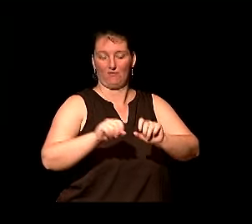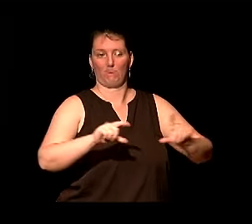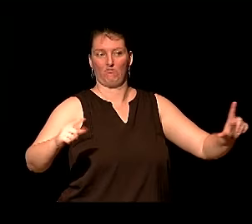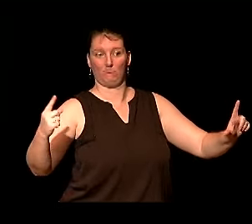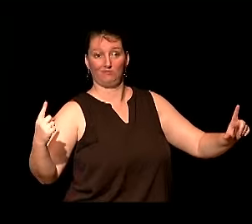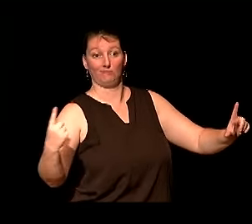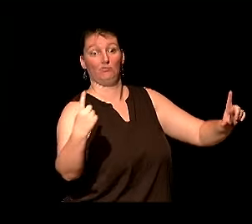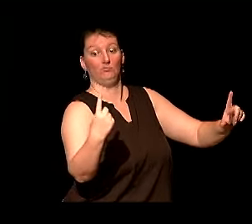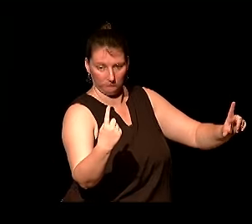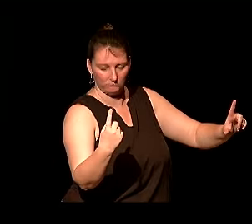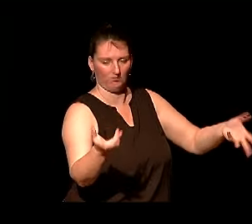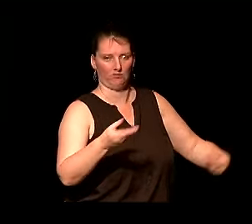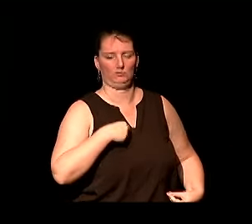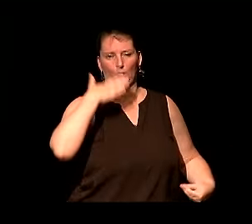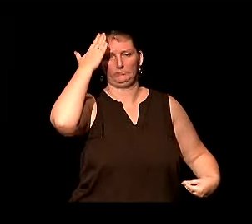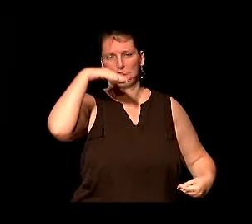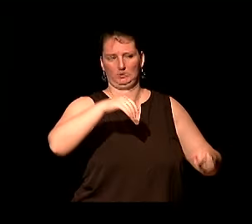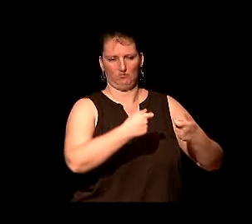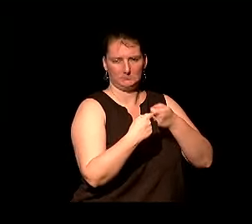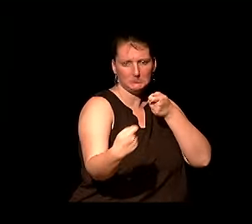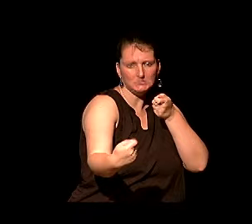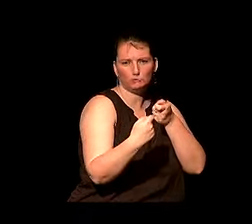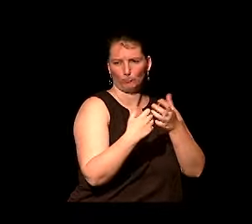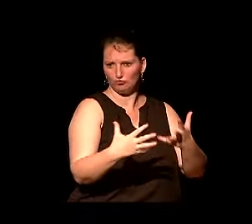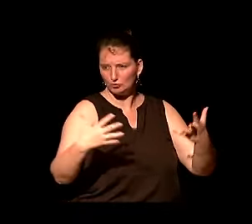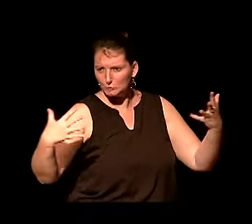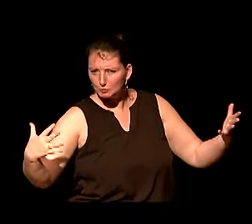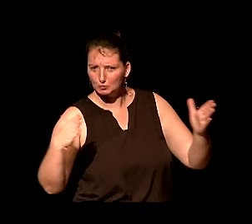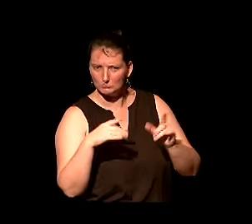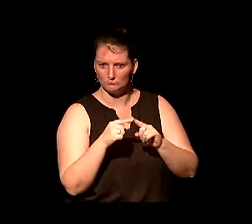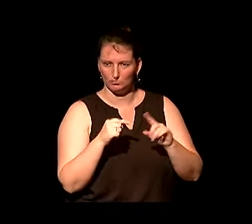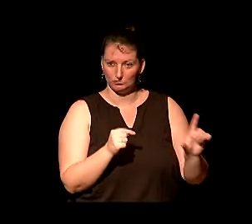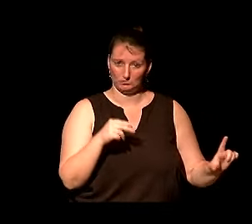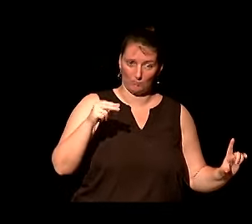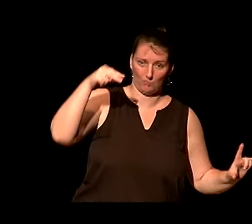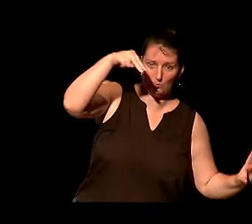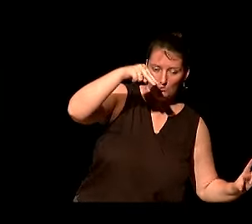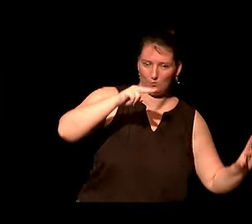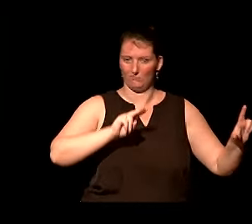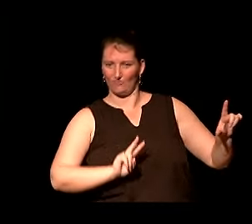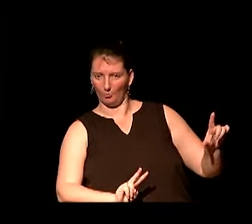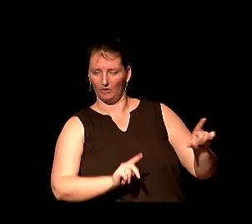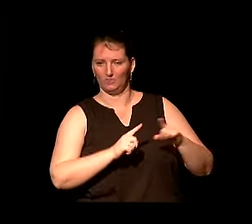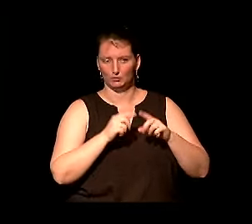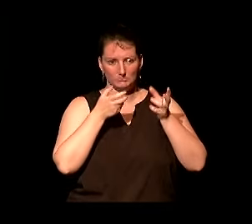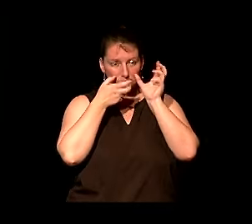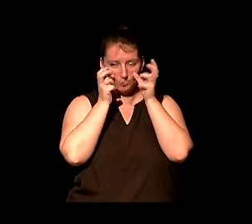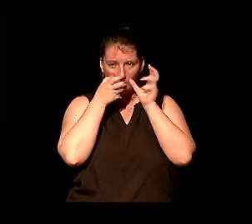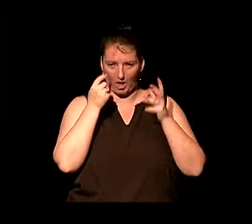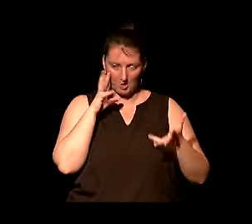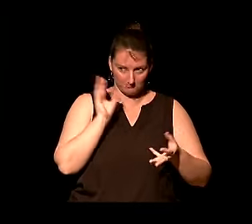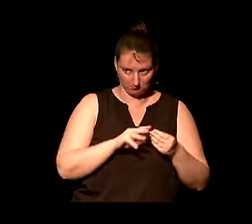et la distance, on va dire, entre les éléments. Et tout un jeu entre le haut et le bas et le regard flottant, c'est-à-dire on se